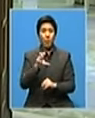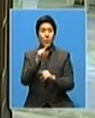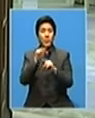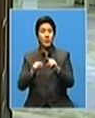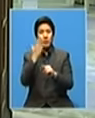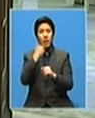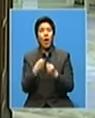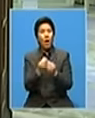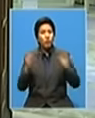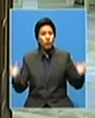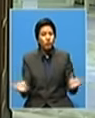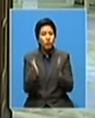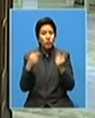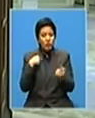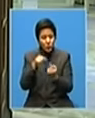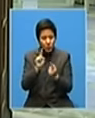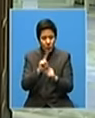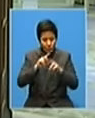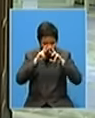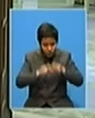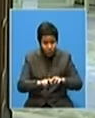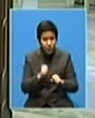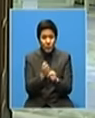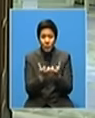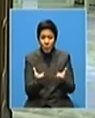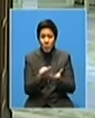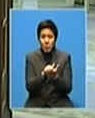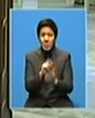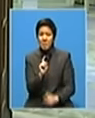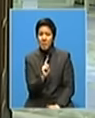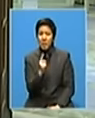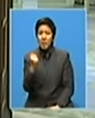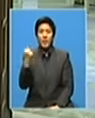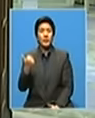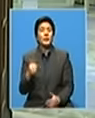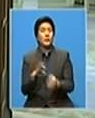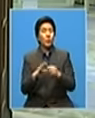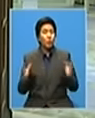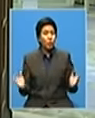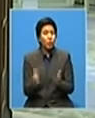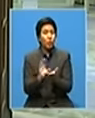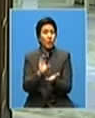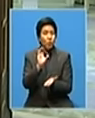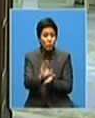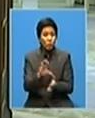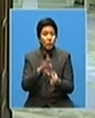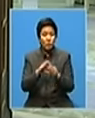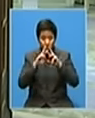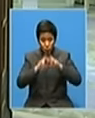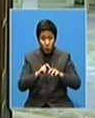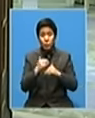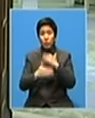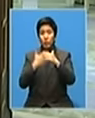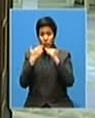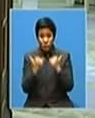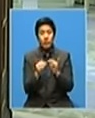การสร้างนวัตกรรมลดต้นทุนรวมทั้งสร้างผลิตภัณฑ์และบริการใหม่ๆสำหรับการส่งเสริมการลงทุนด้านการวิจัยและพัฒนานั้นเ